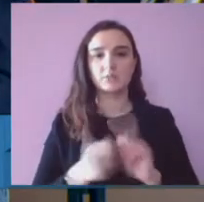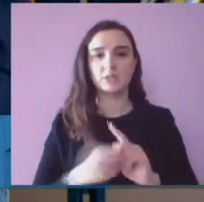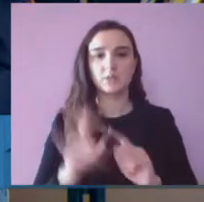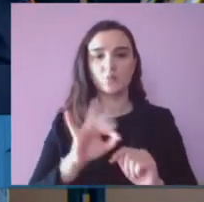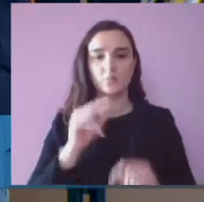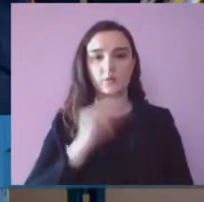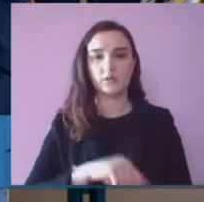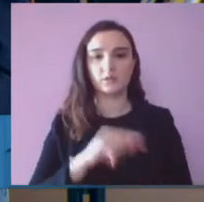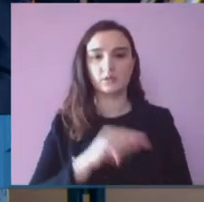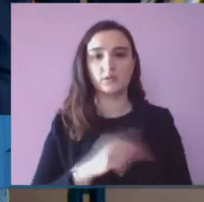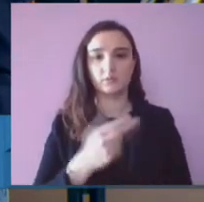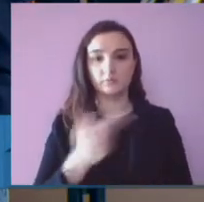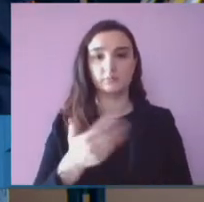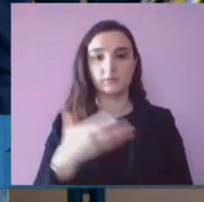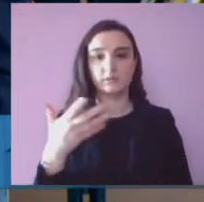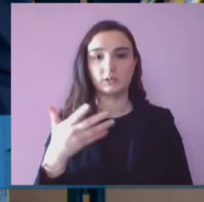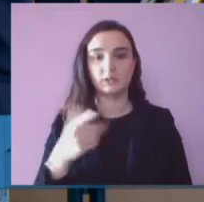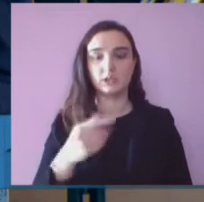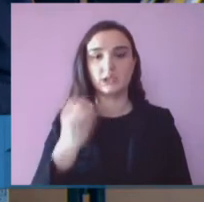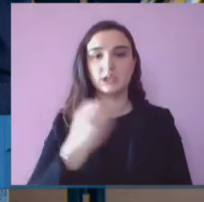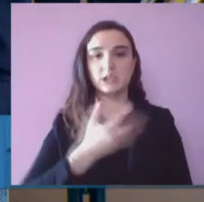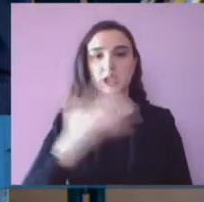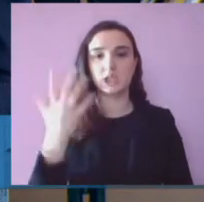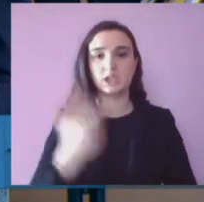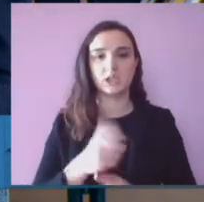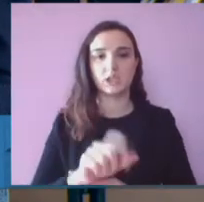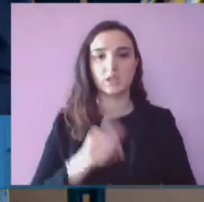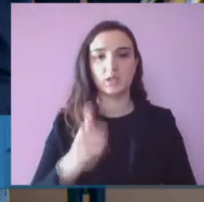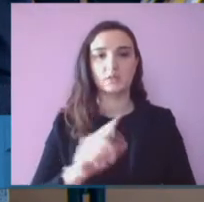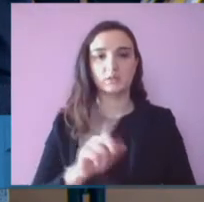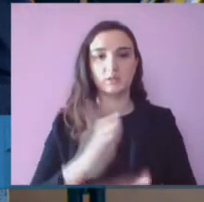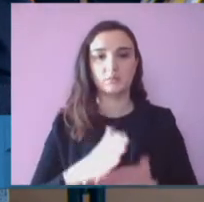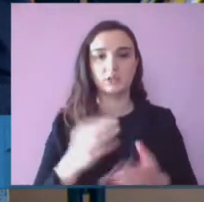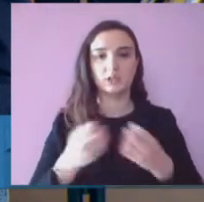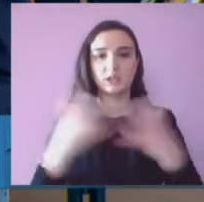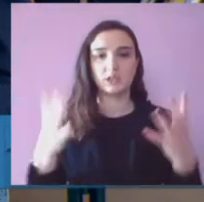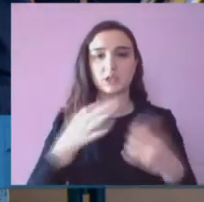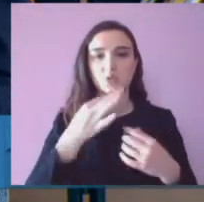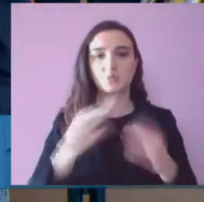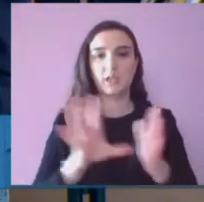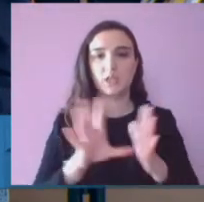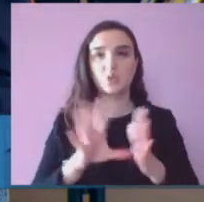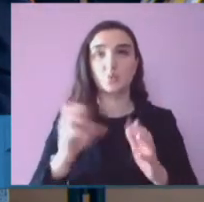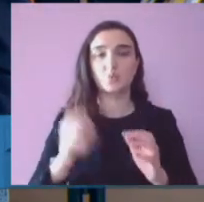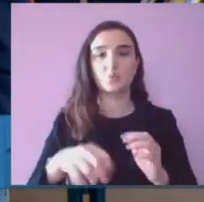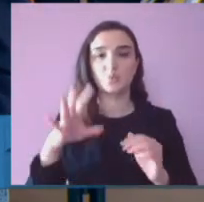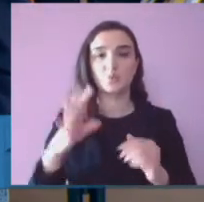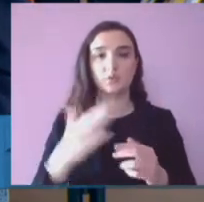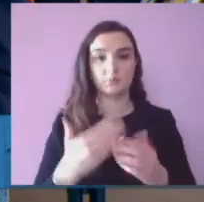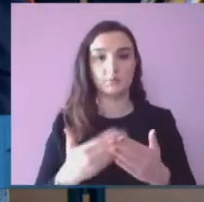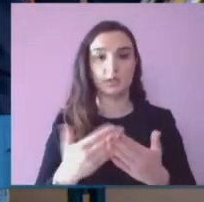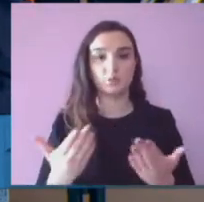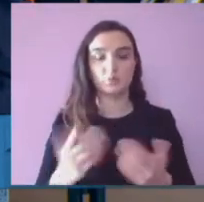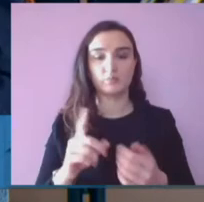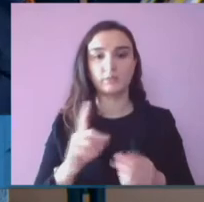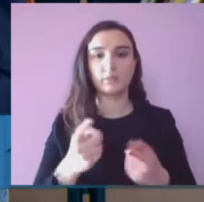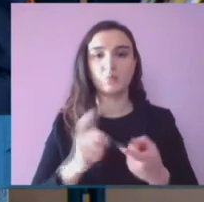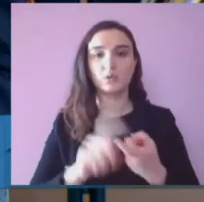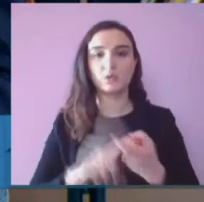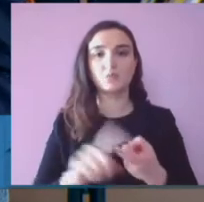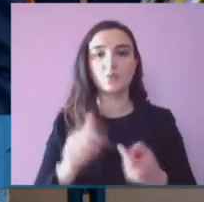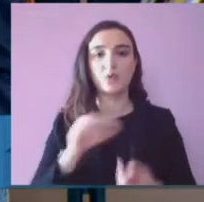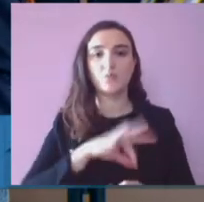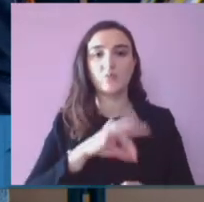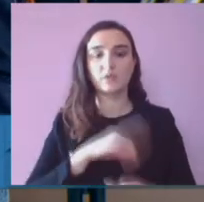მიხვდით? სინათლე ძალიან კარგი რამეა, ხომ? სინათლეს გეუბნებით ელექტროშუქი. მაგრამ გააჩნია როგორ გამოვიყენებთ იმას და